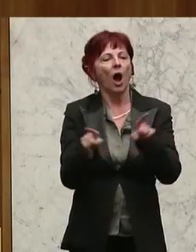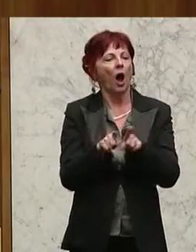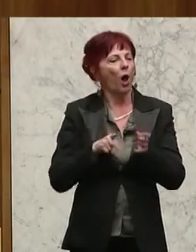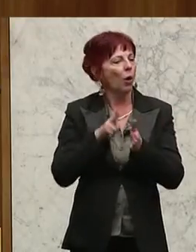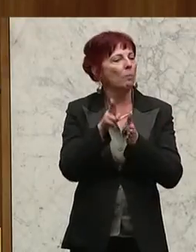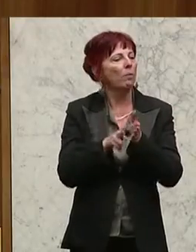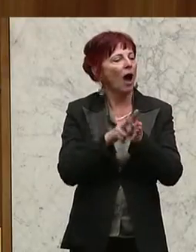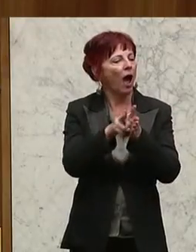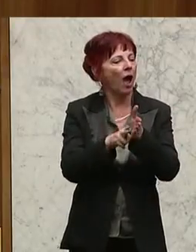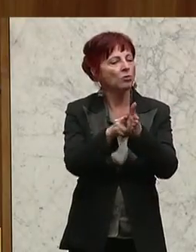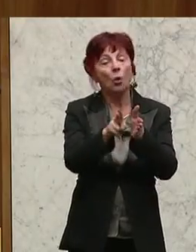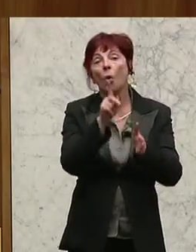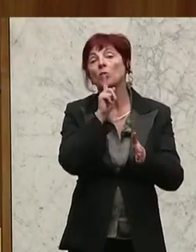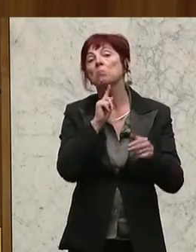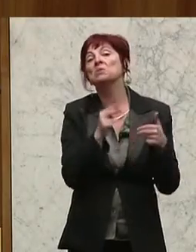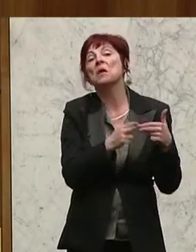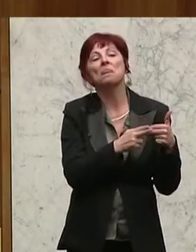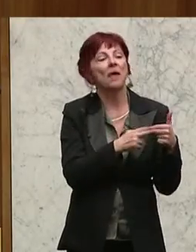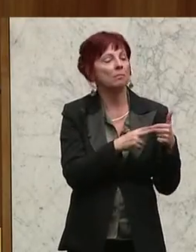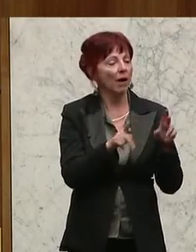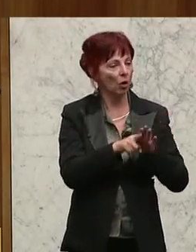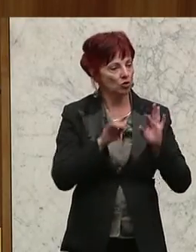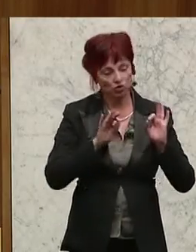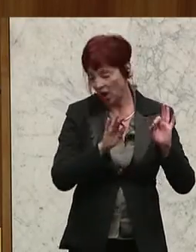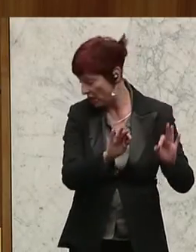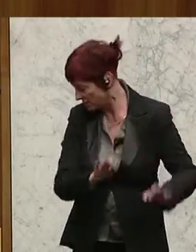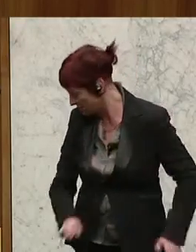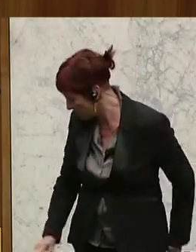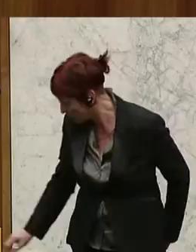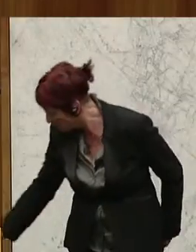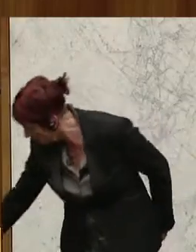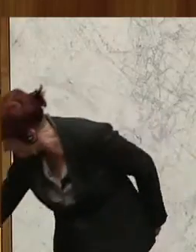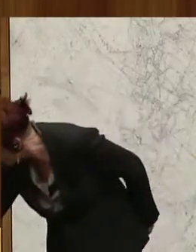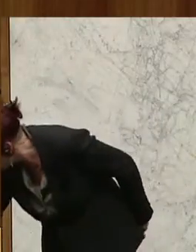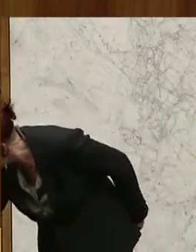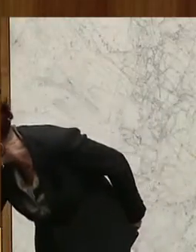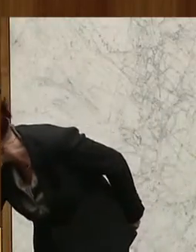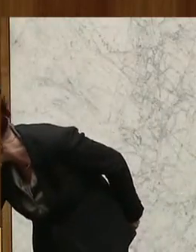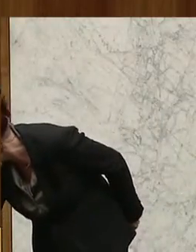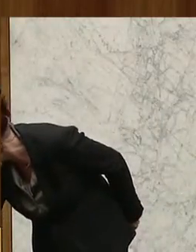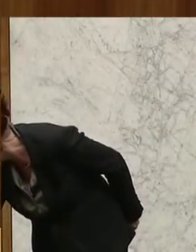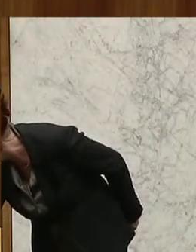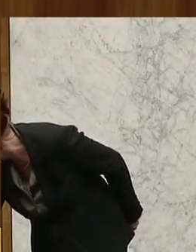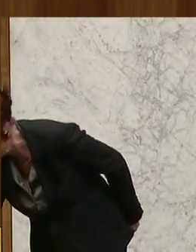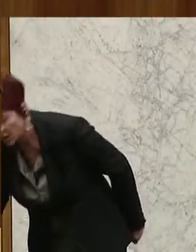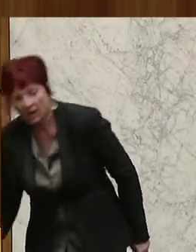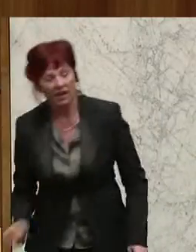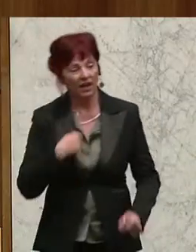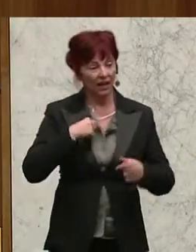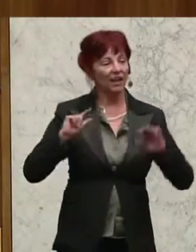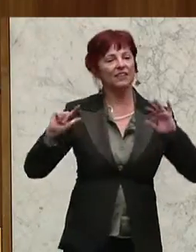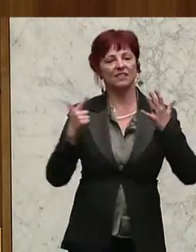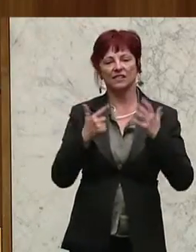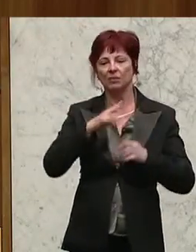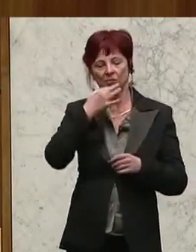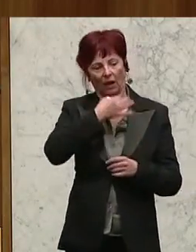am Rande haben wir den Individualverkehr auch mitbesprochen. Ich möchte, und das finde ich spannend, ich bin der siebte Redner bei diesem Tagesordnungspunkt, aber ich möchte mit zwei